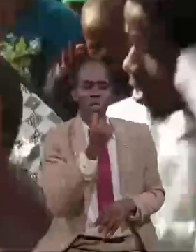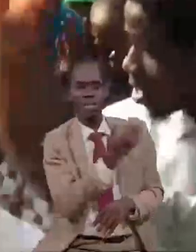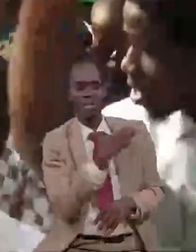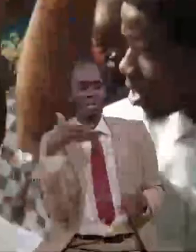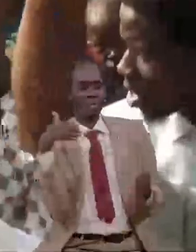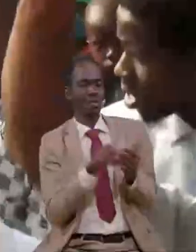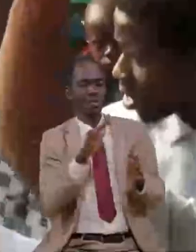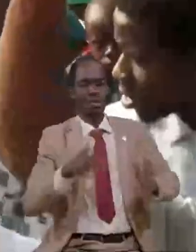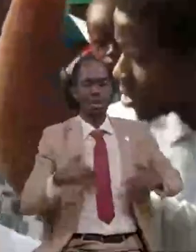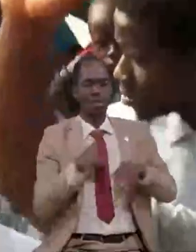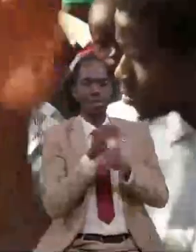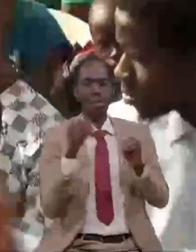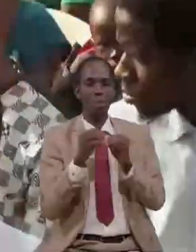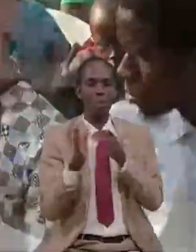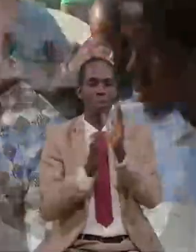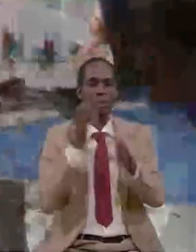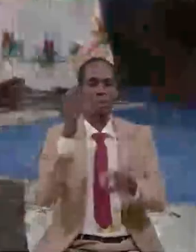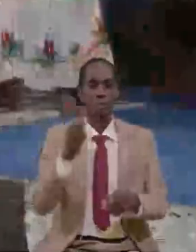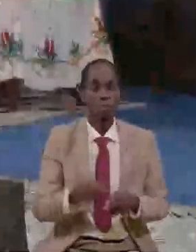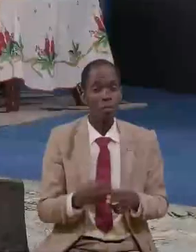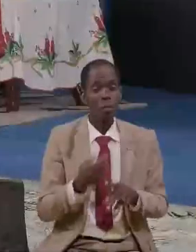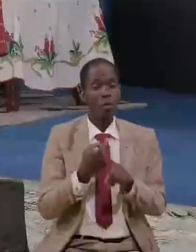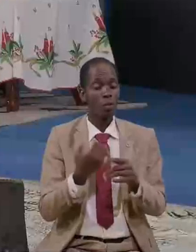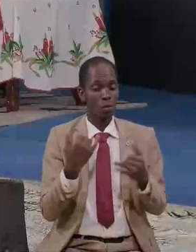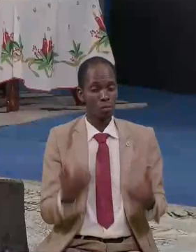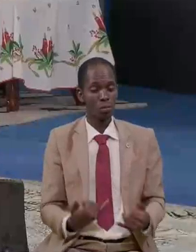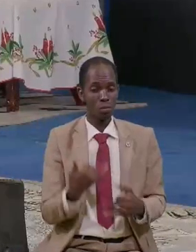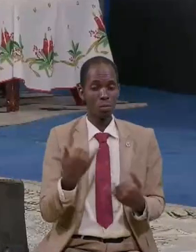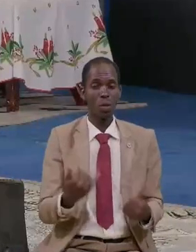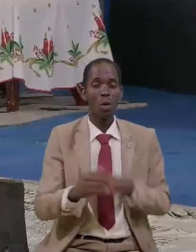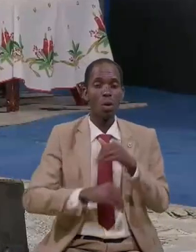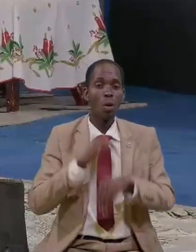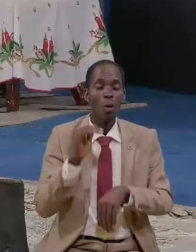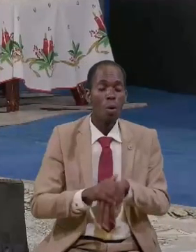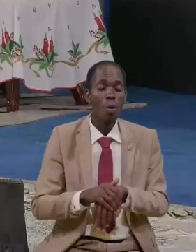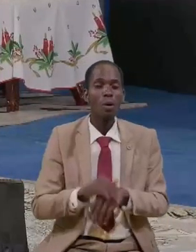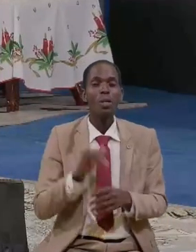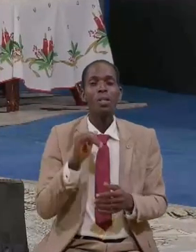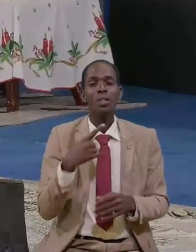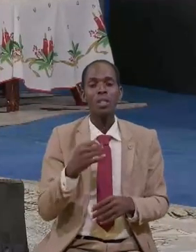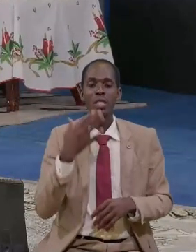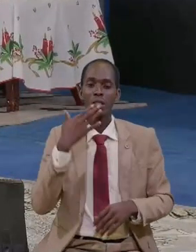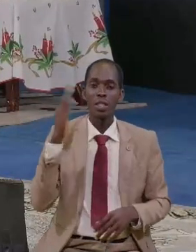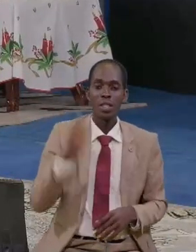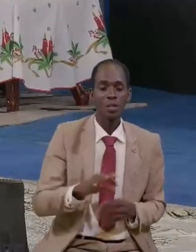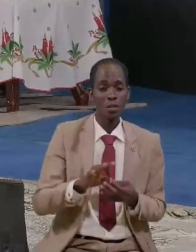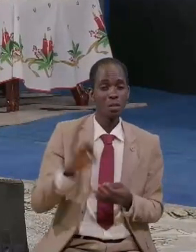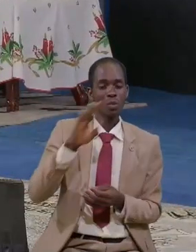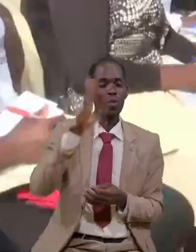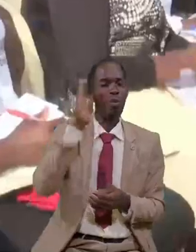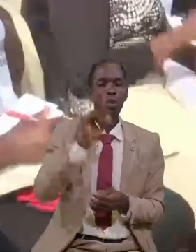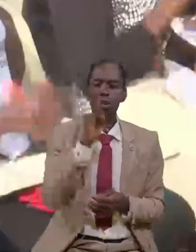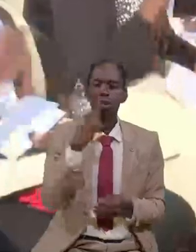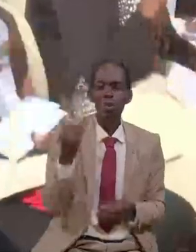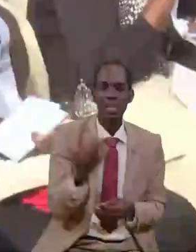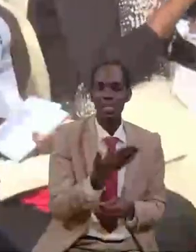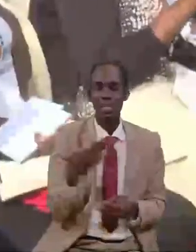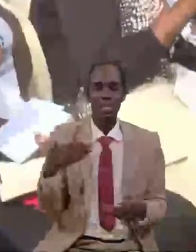vie. À partir d'aujourd'hui, les mauvais esprits ne vont plus rien décréter dans ta